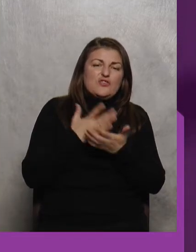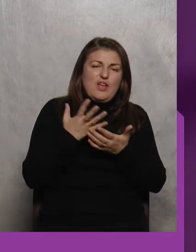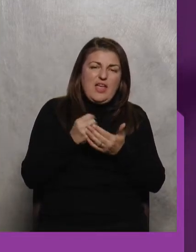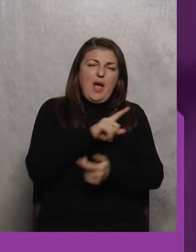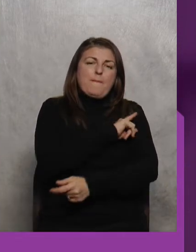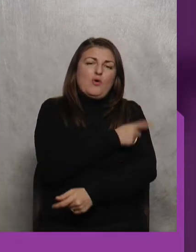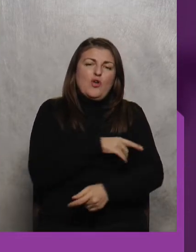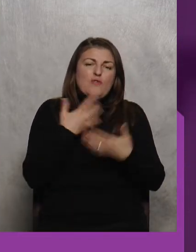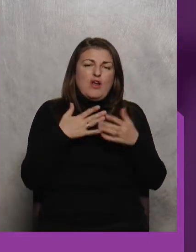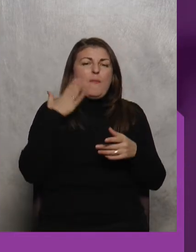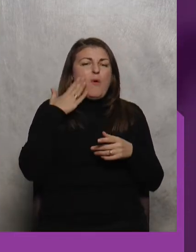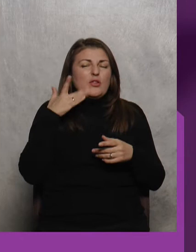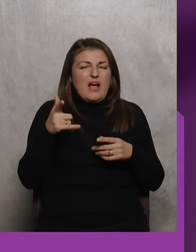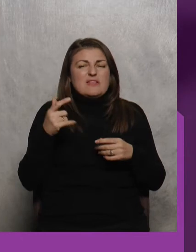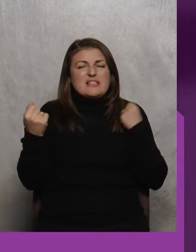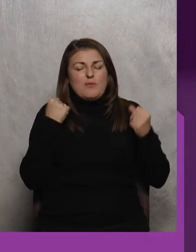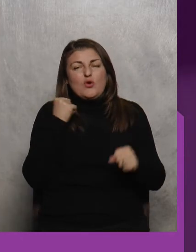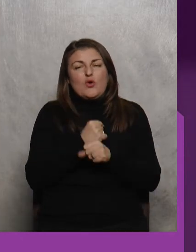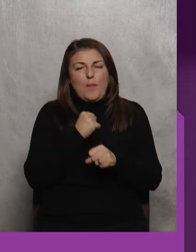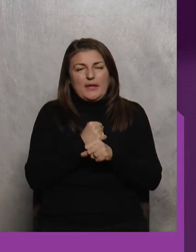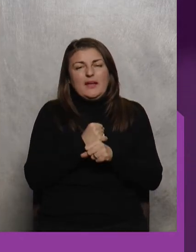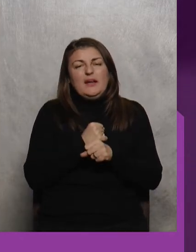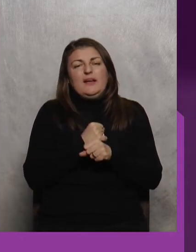потуги, вже молдавський спортсмен